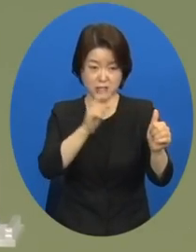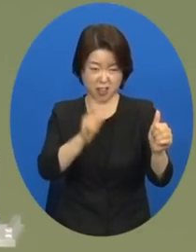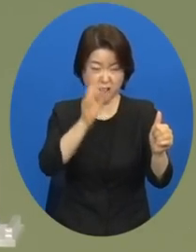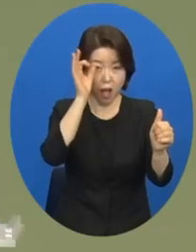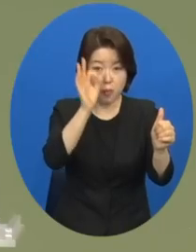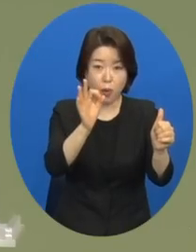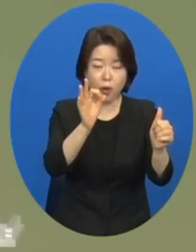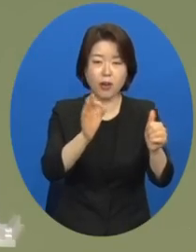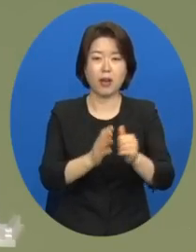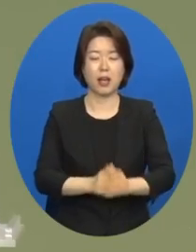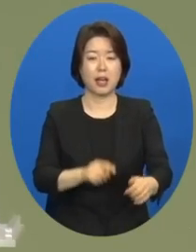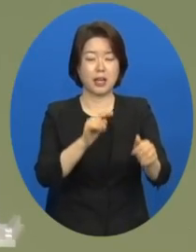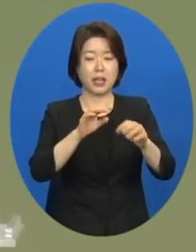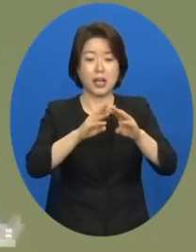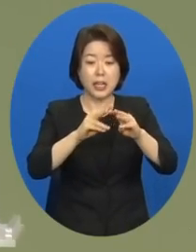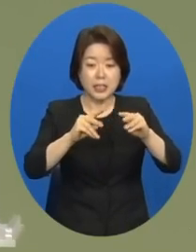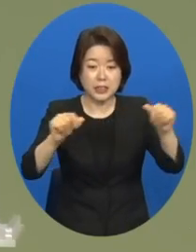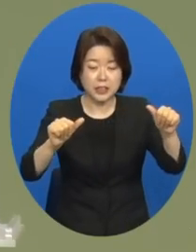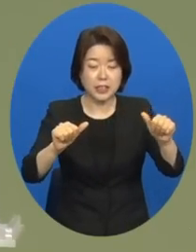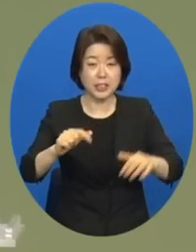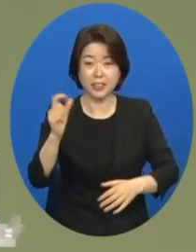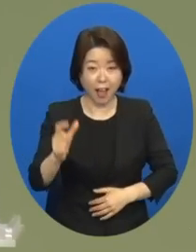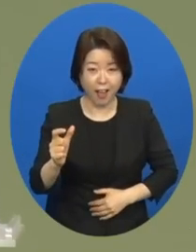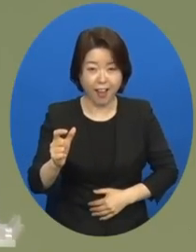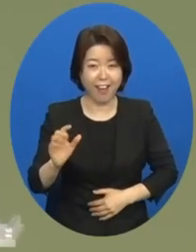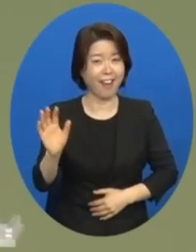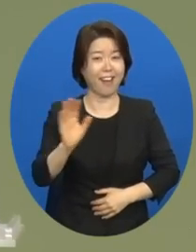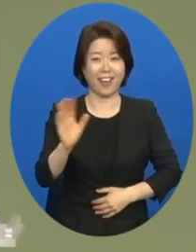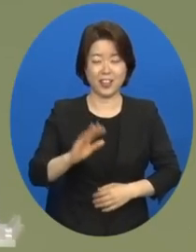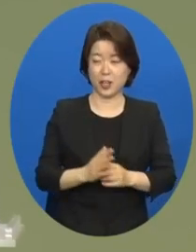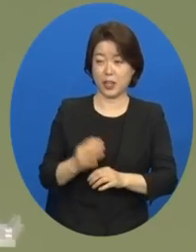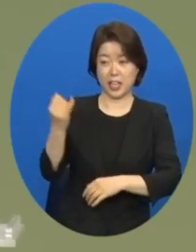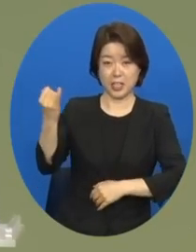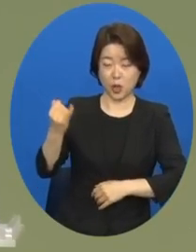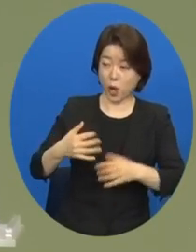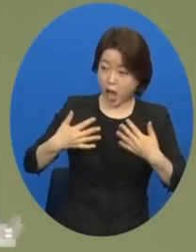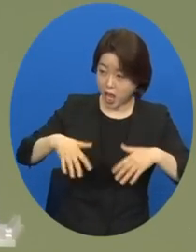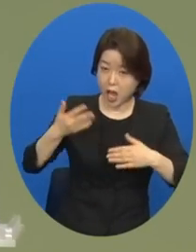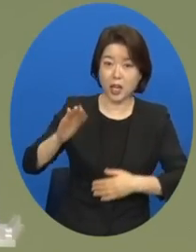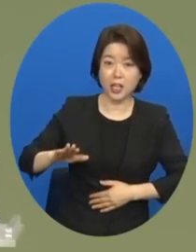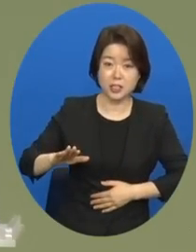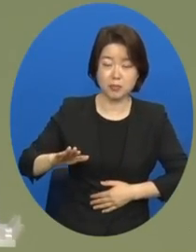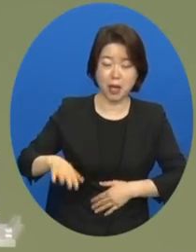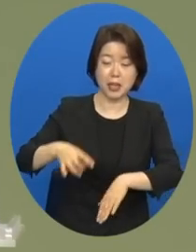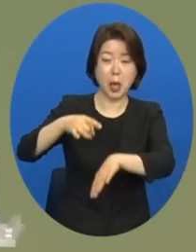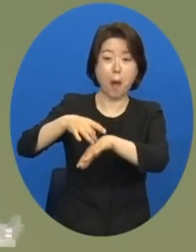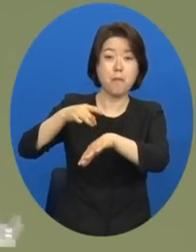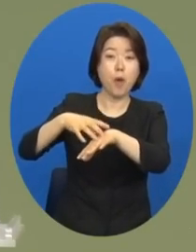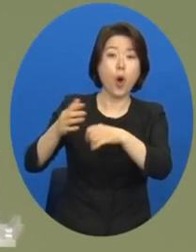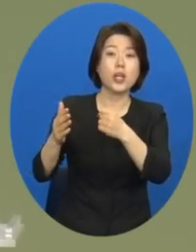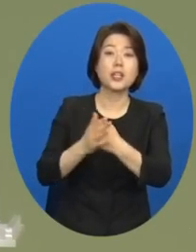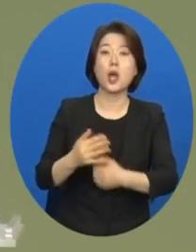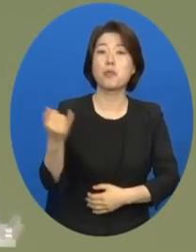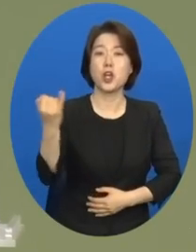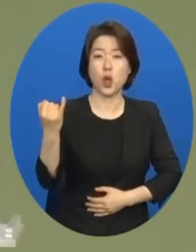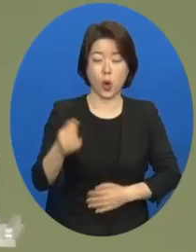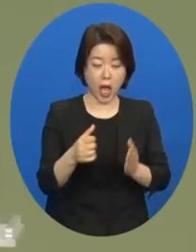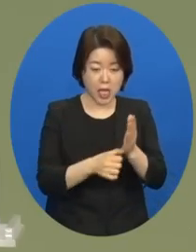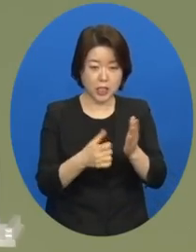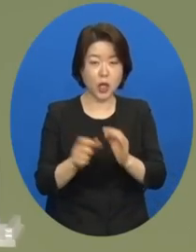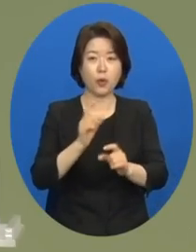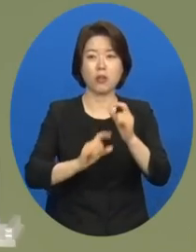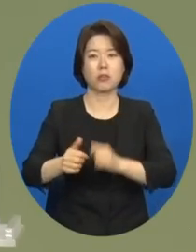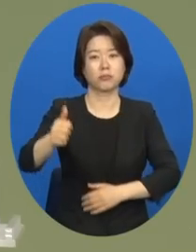여러분 흙이 뭐가 강하겠습니까 여자들이 약해 보여도 뼈이기 때문에 재료가 더